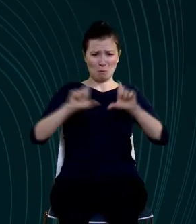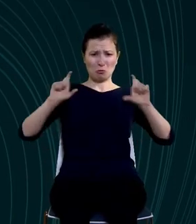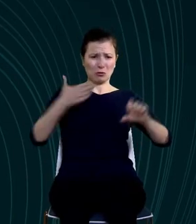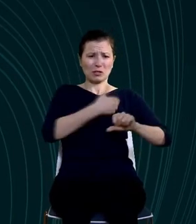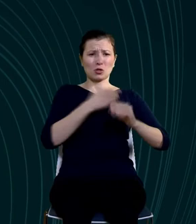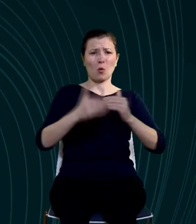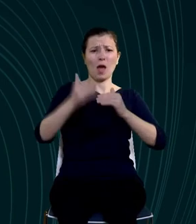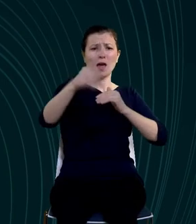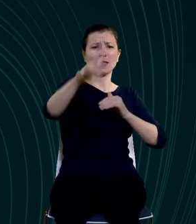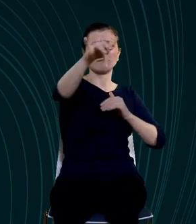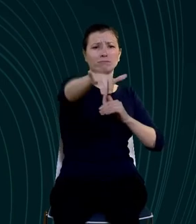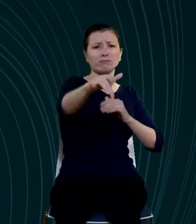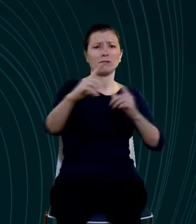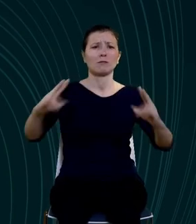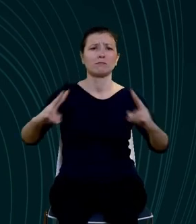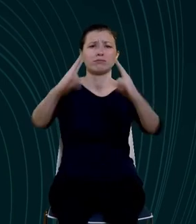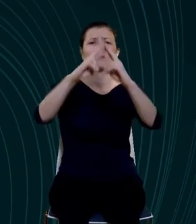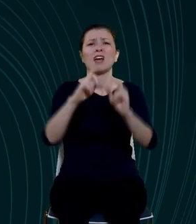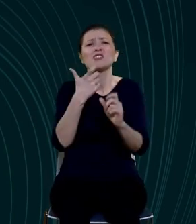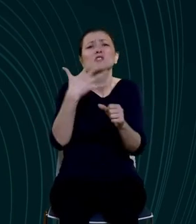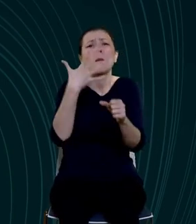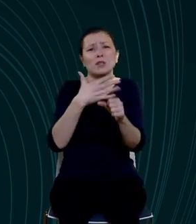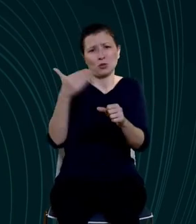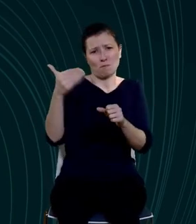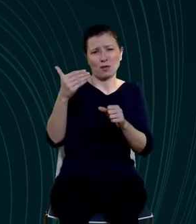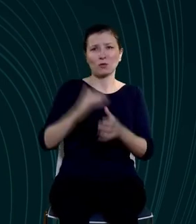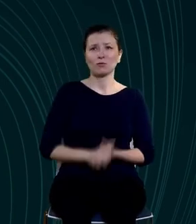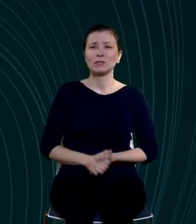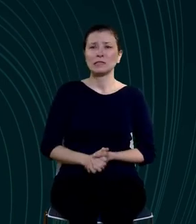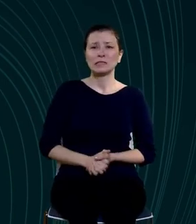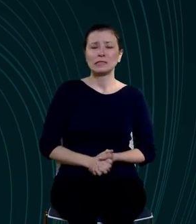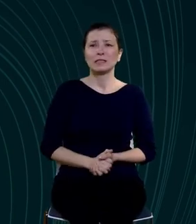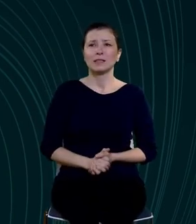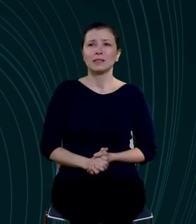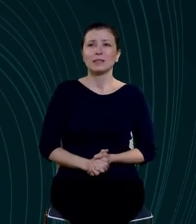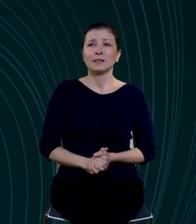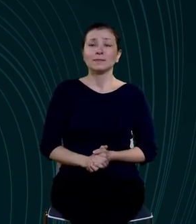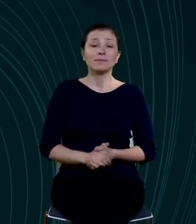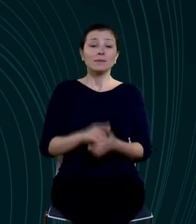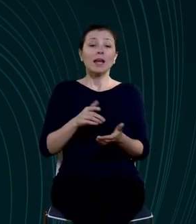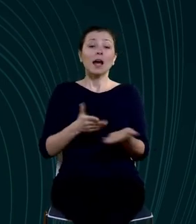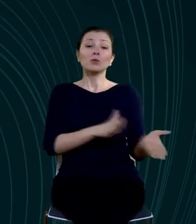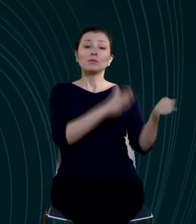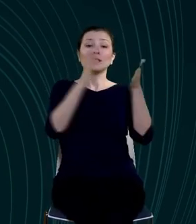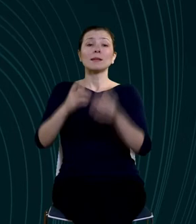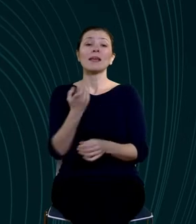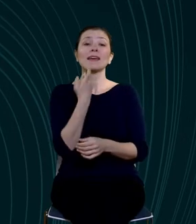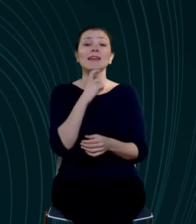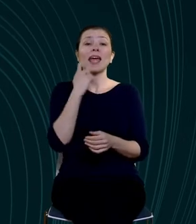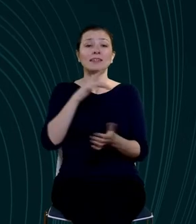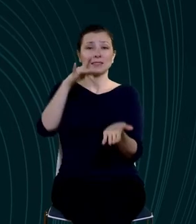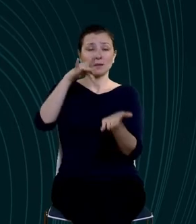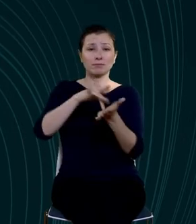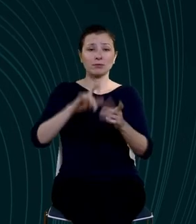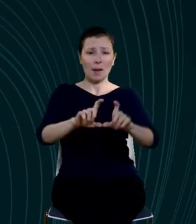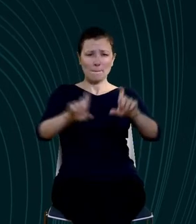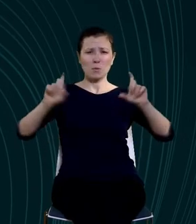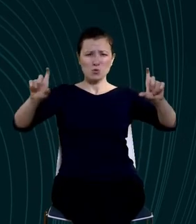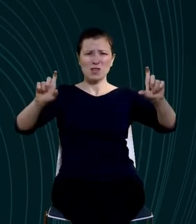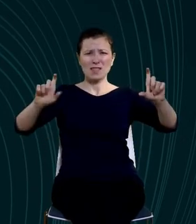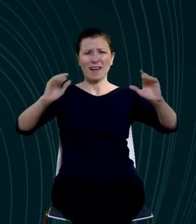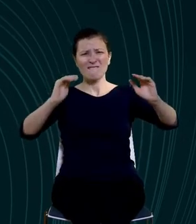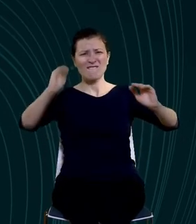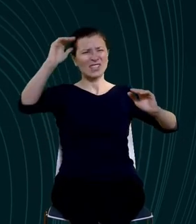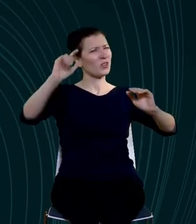szkoły. Na budynku mieszkalnym, akurat tutaj przypadek w Kielcach, niewysoki blok